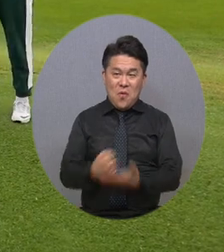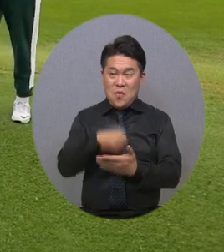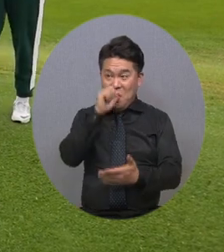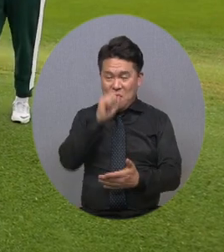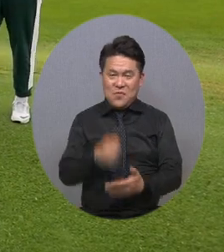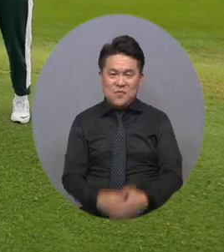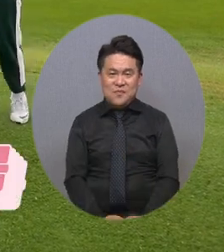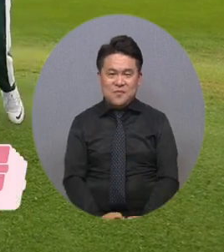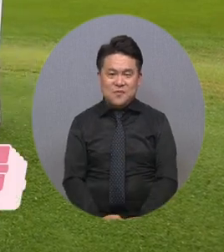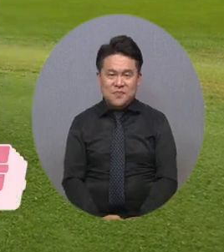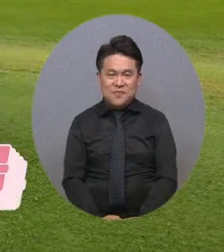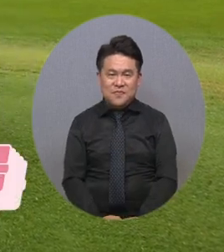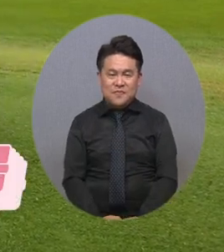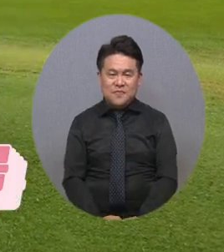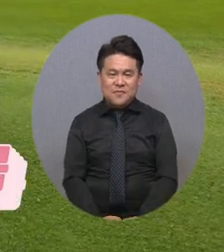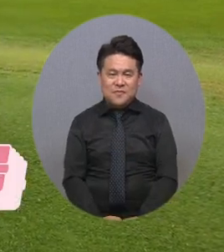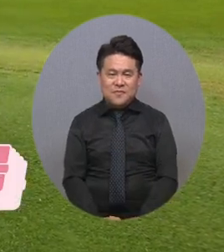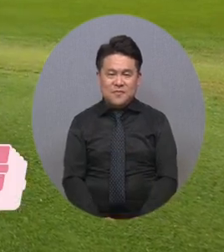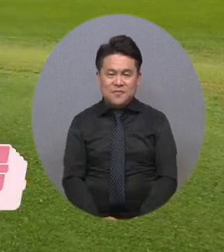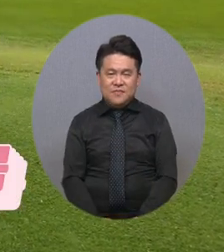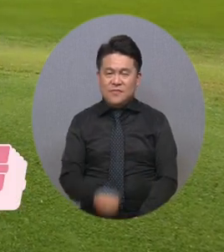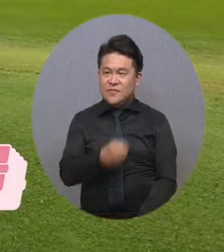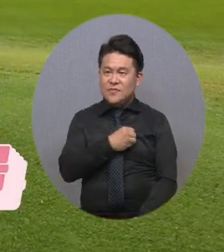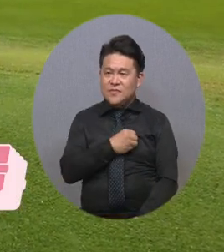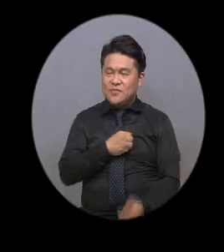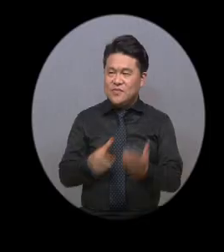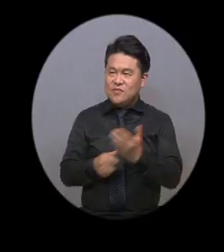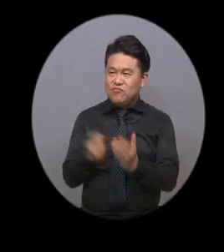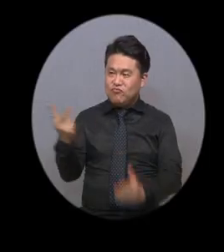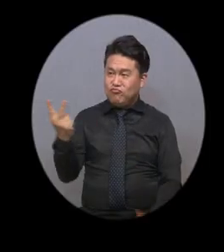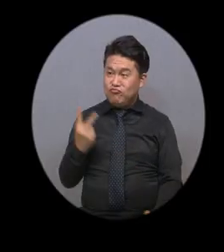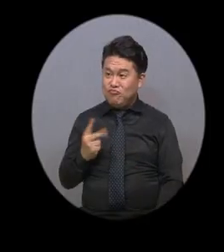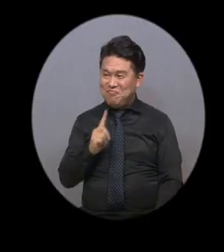긴 게 뭐라고 걸리면? 대박. 회원권 저희 준대요, 두 장. 회원권.